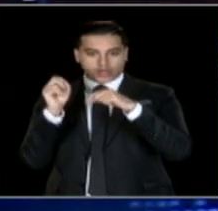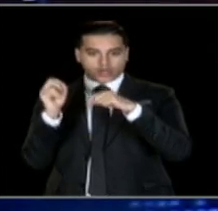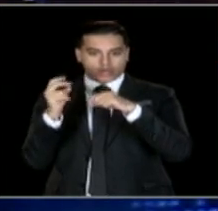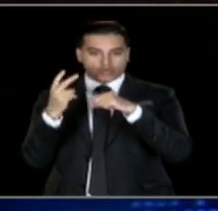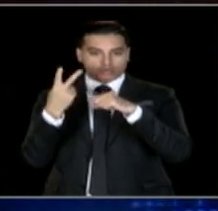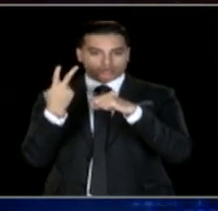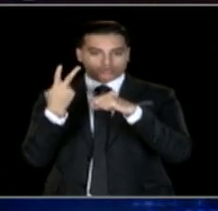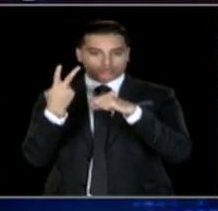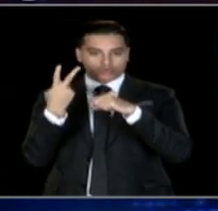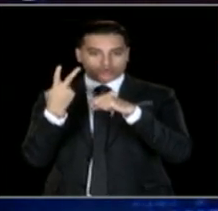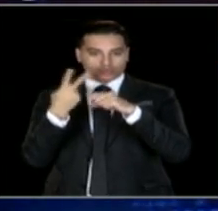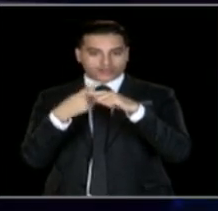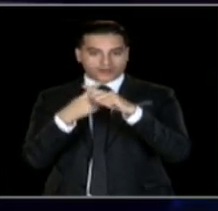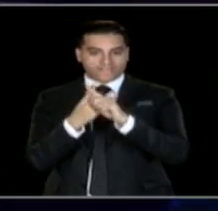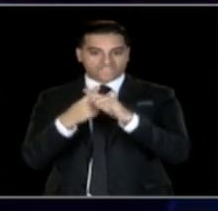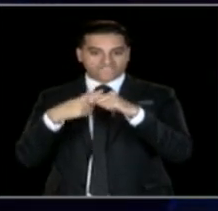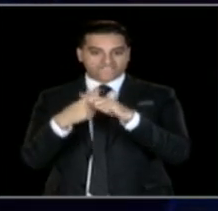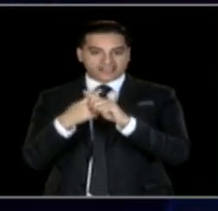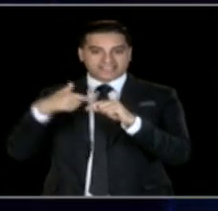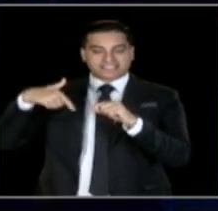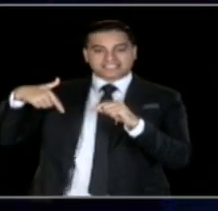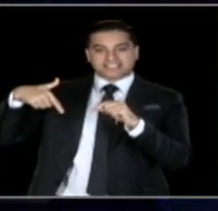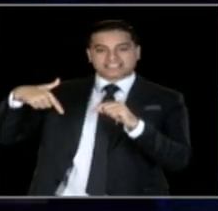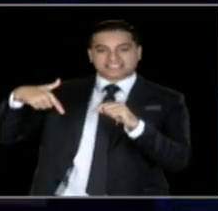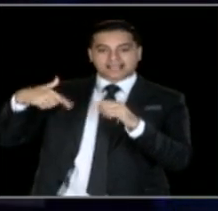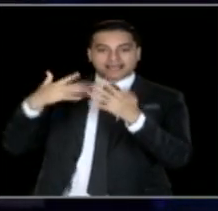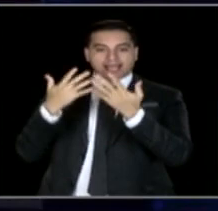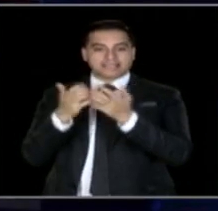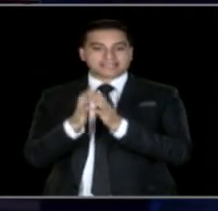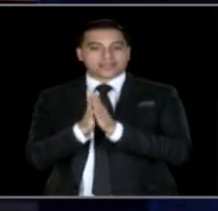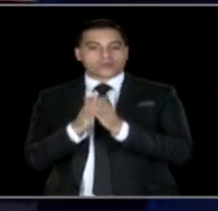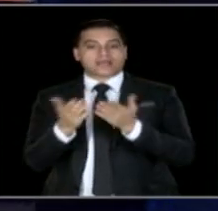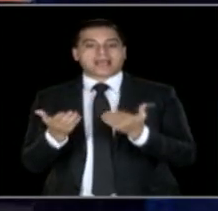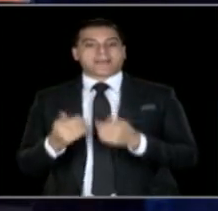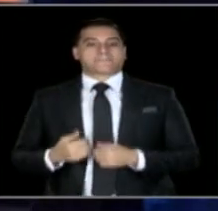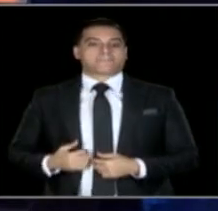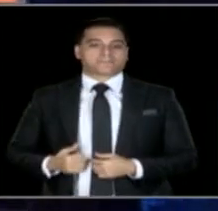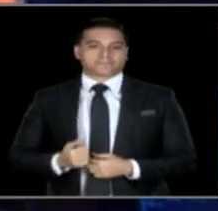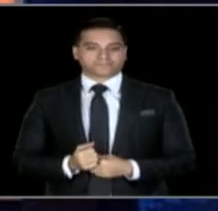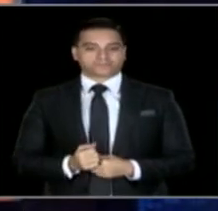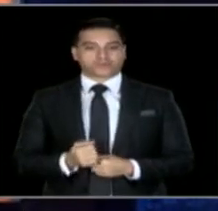زائد 12 في 6 يساوي كام؟